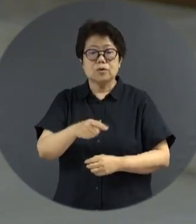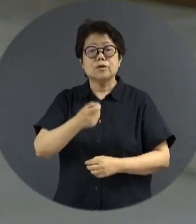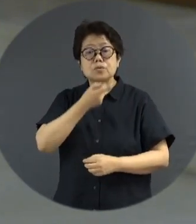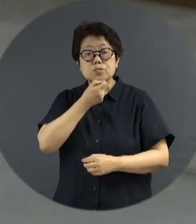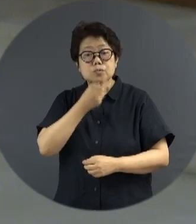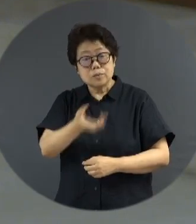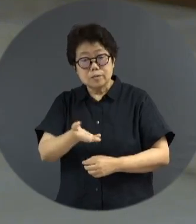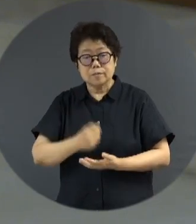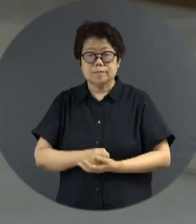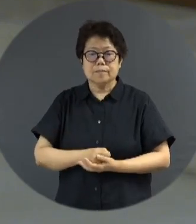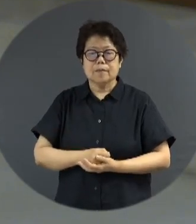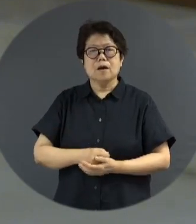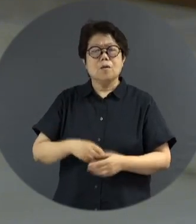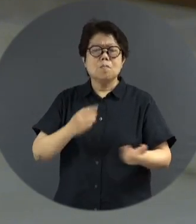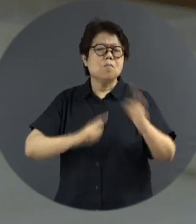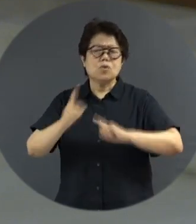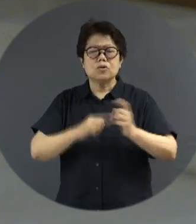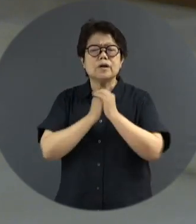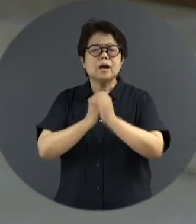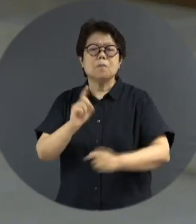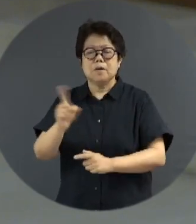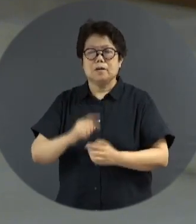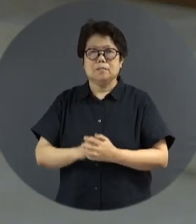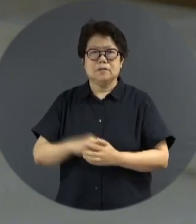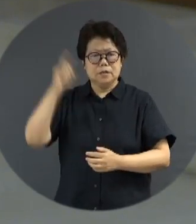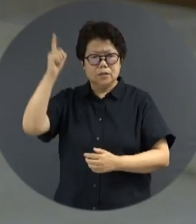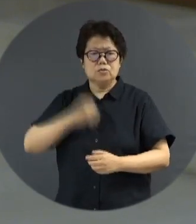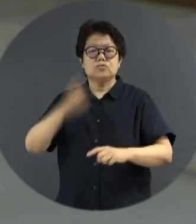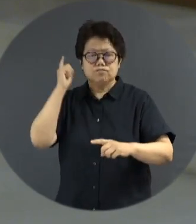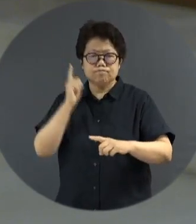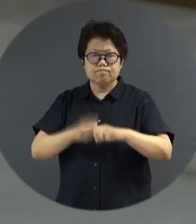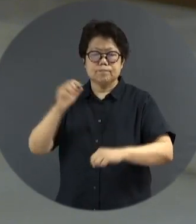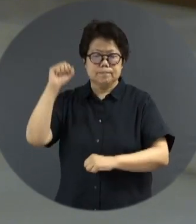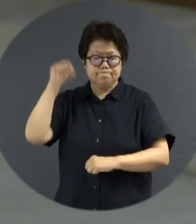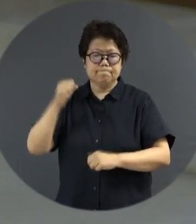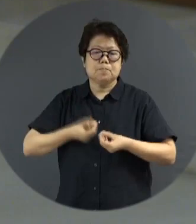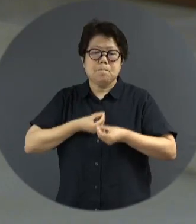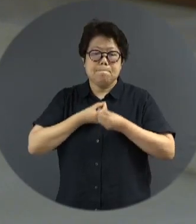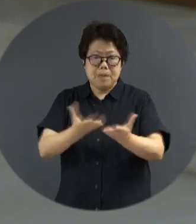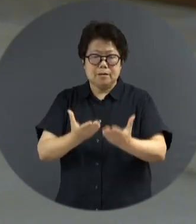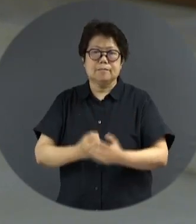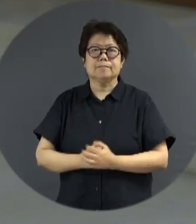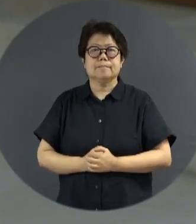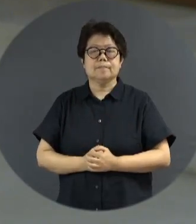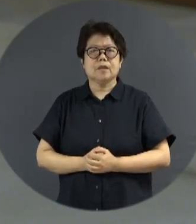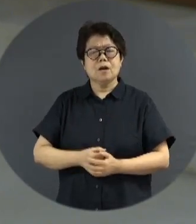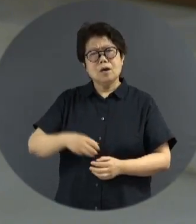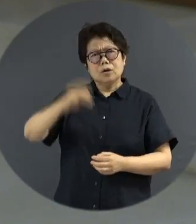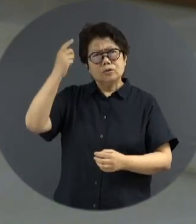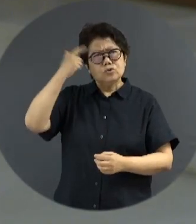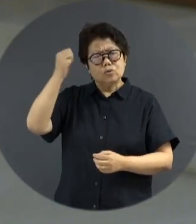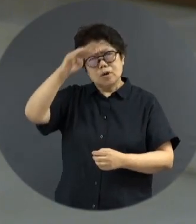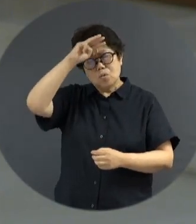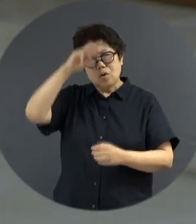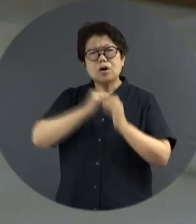无论撒洛门王向上主求什么，天主都会赐给他。撒洛门王所求